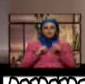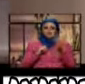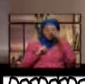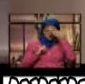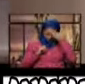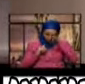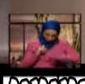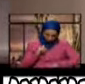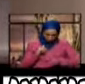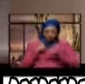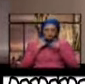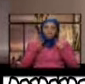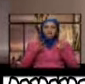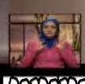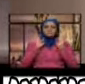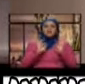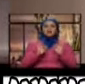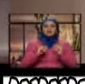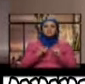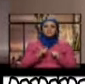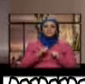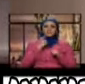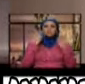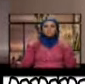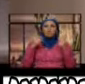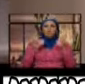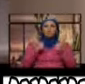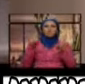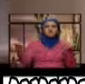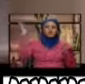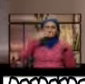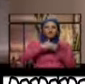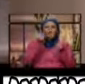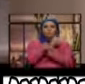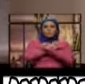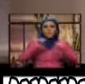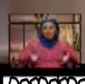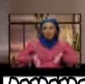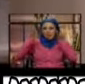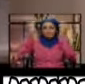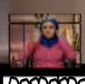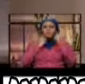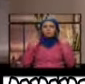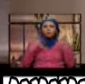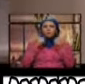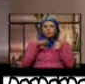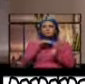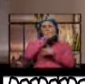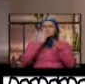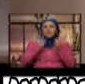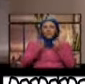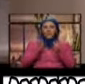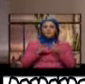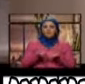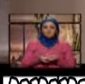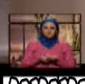محمد اليك عني ما وكلت لا بك ولا باصحابك. قال الله يا جهنم اسمعي لمحمد